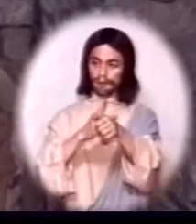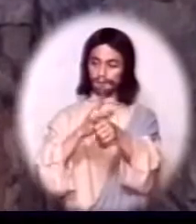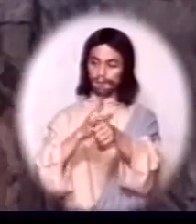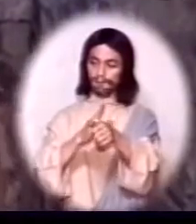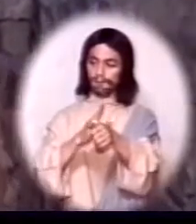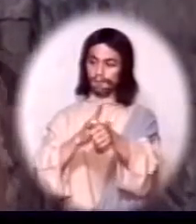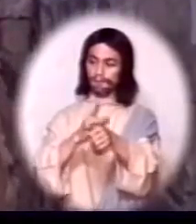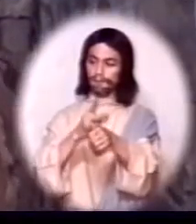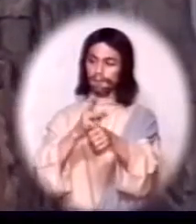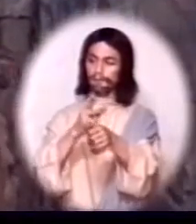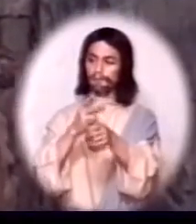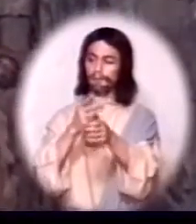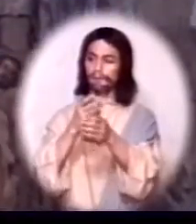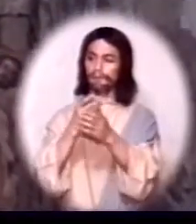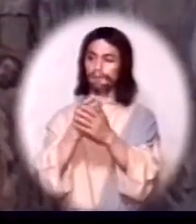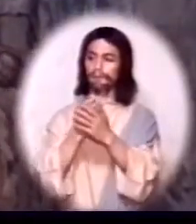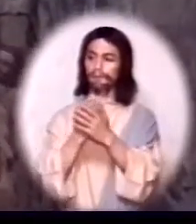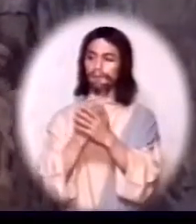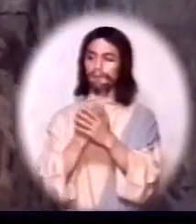선생님.